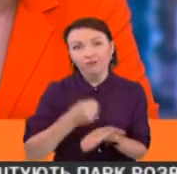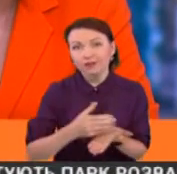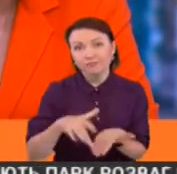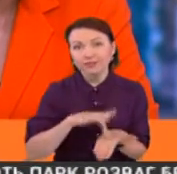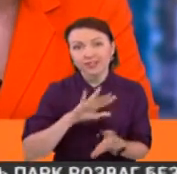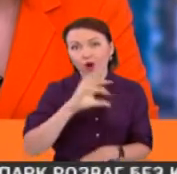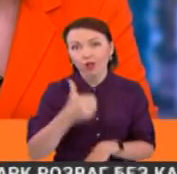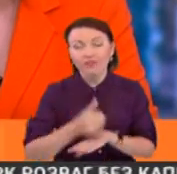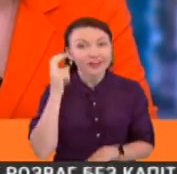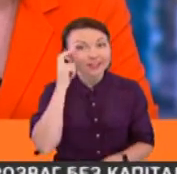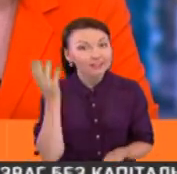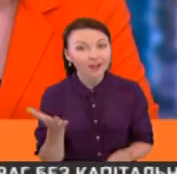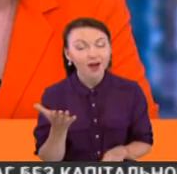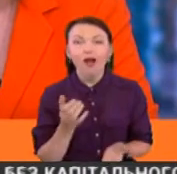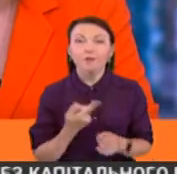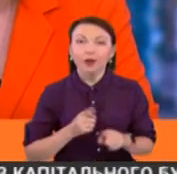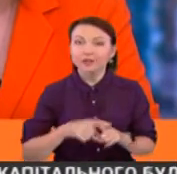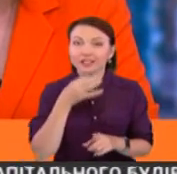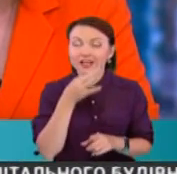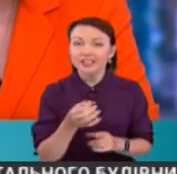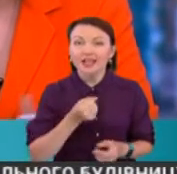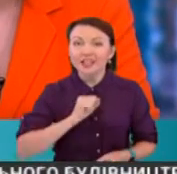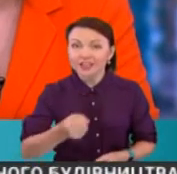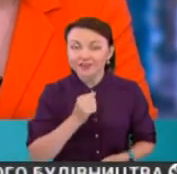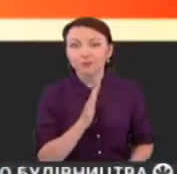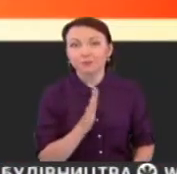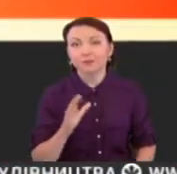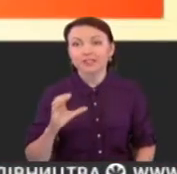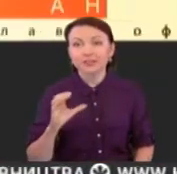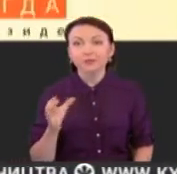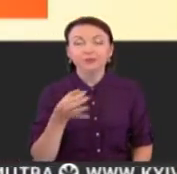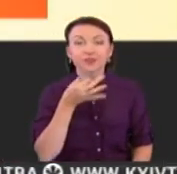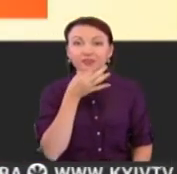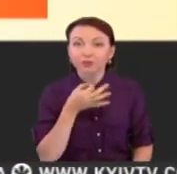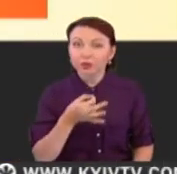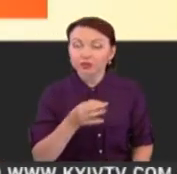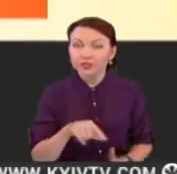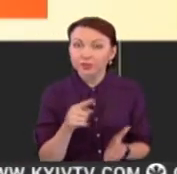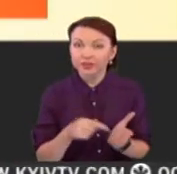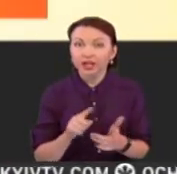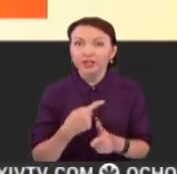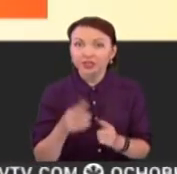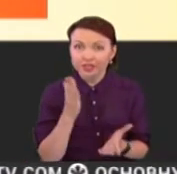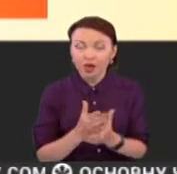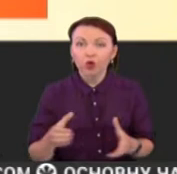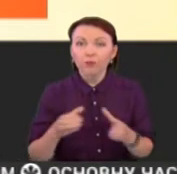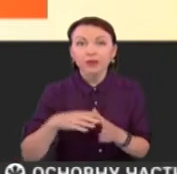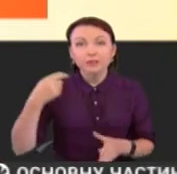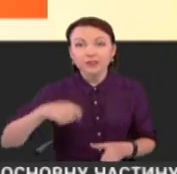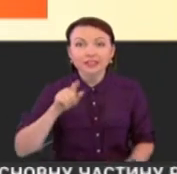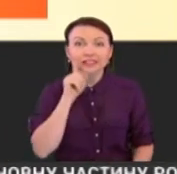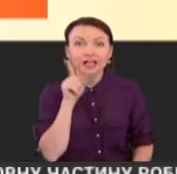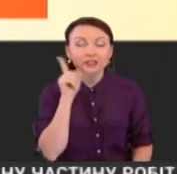голови Києва. Про це він сказав в інтерв'ю BBC. Відповідаючи на запитання, чи є у команди президента Володимира